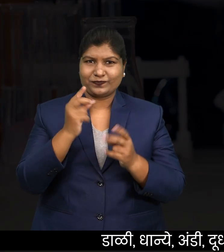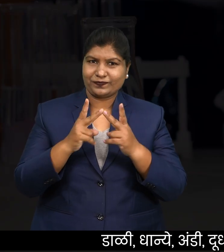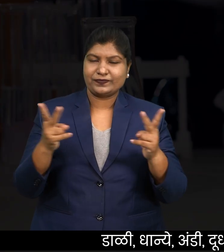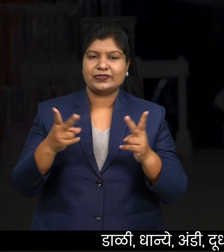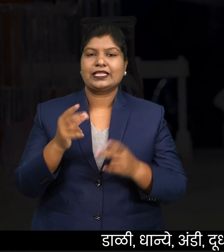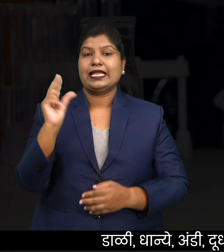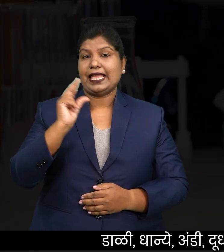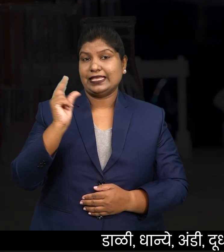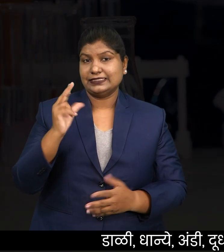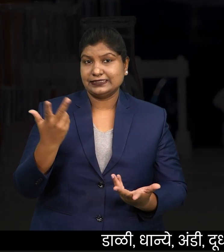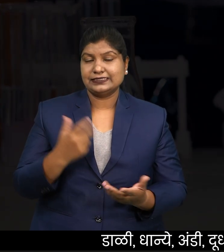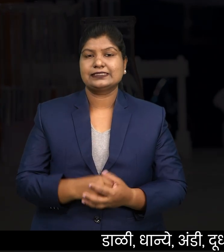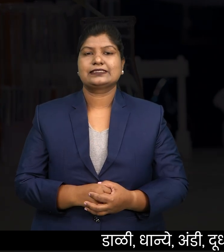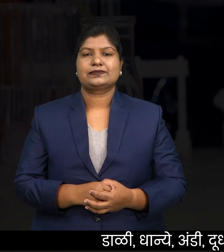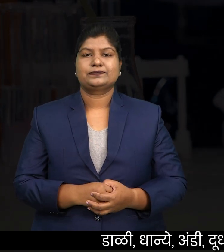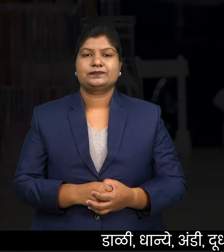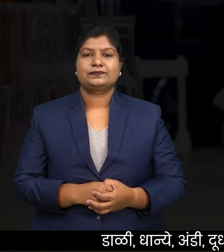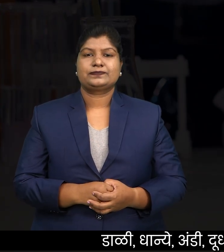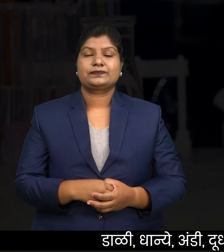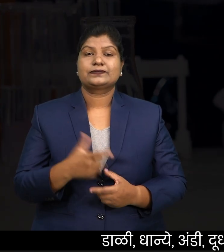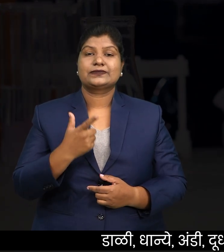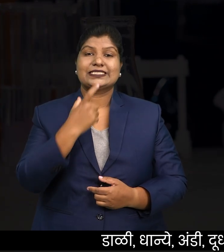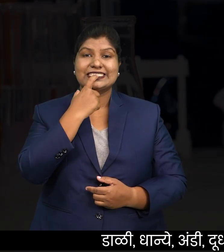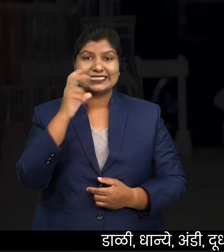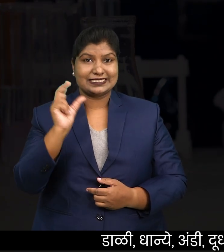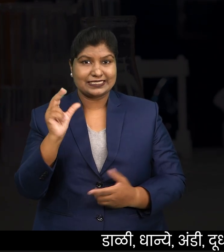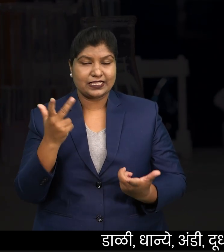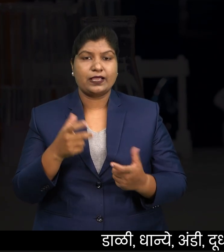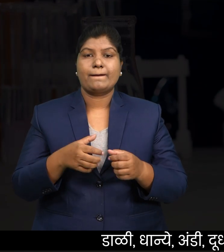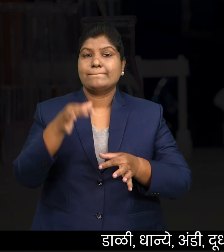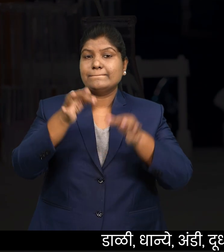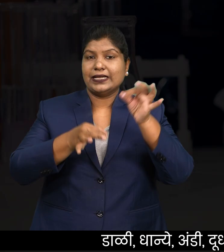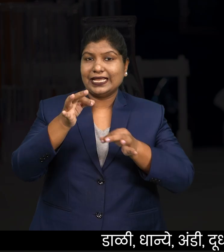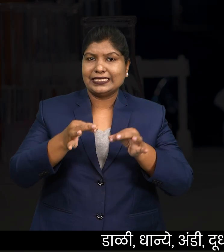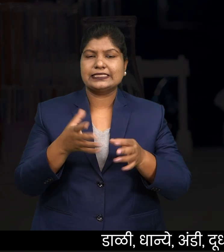आणि दुग्धजन्य पदार्थ यांचा समावेश आहे.